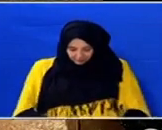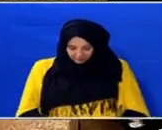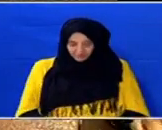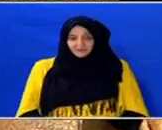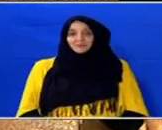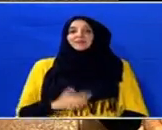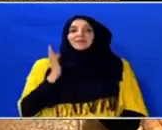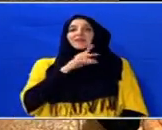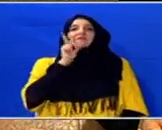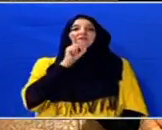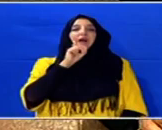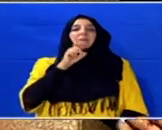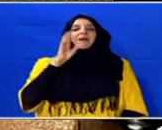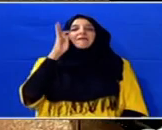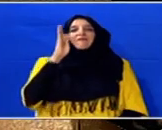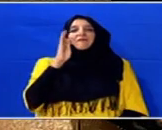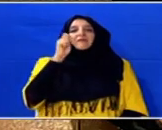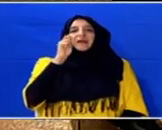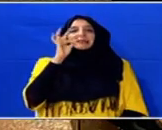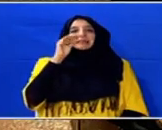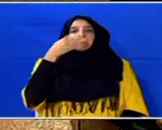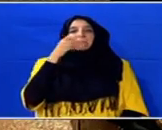الأخت فاطمة من تيزي وزو، السلام عليكم.